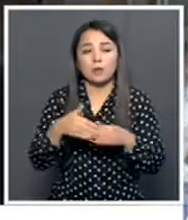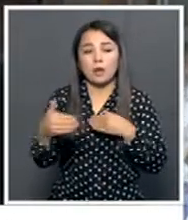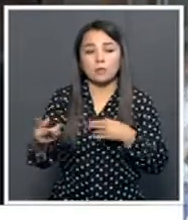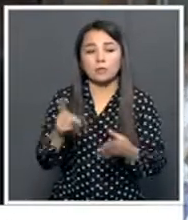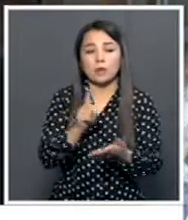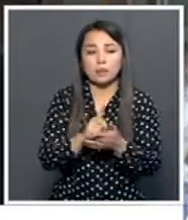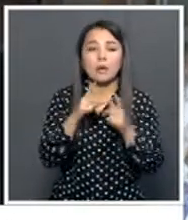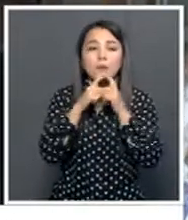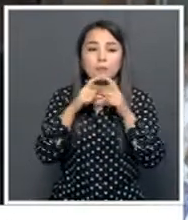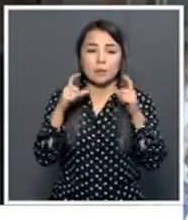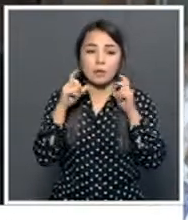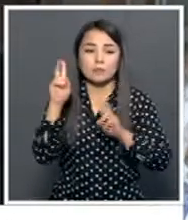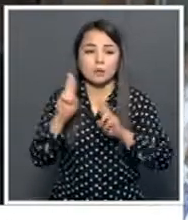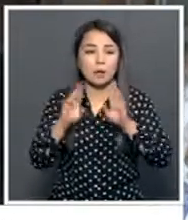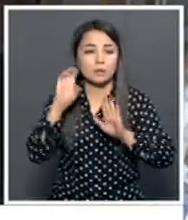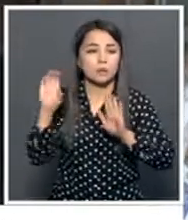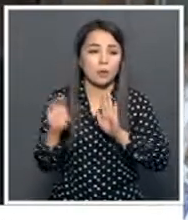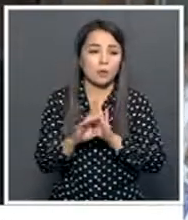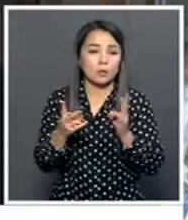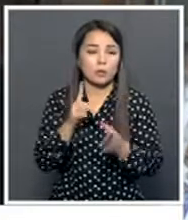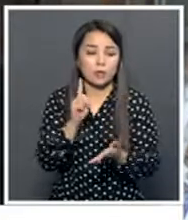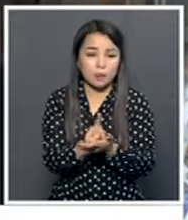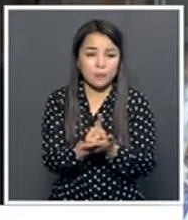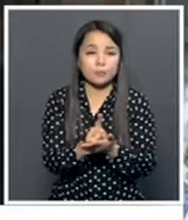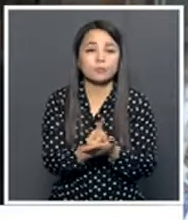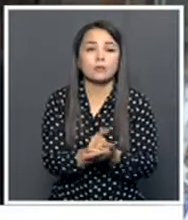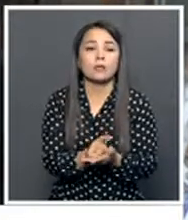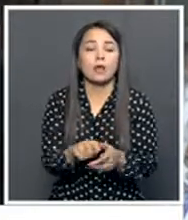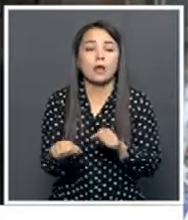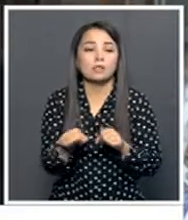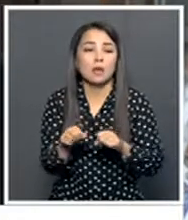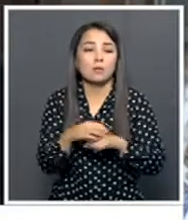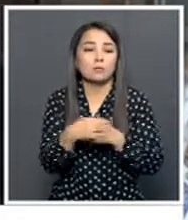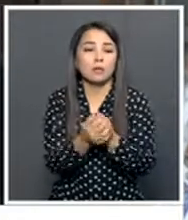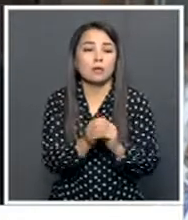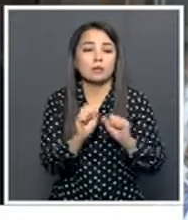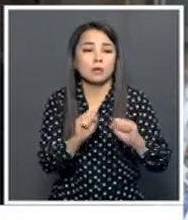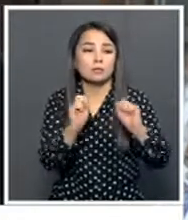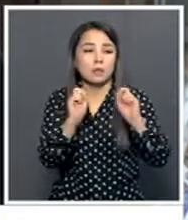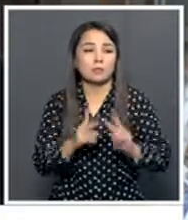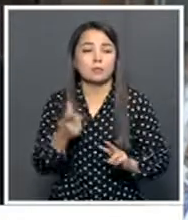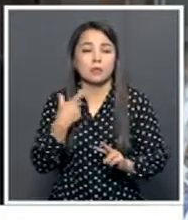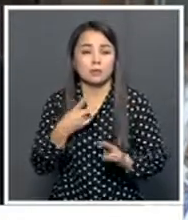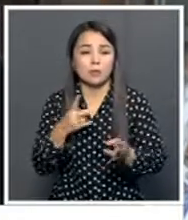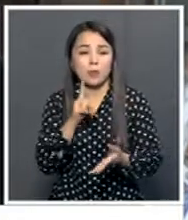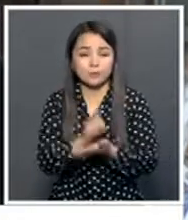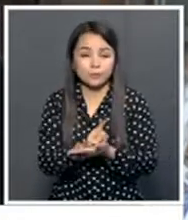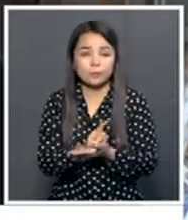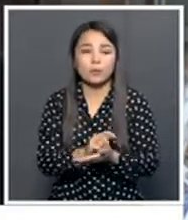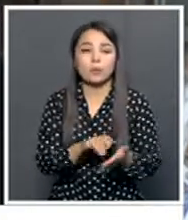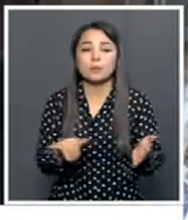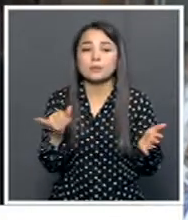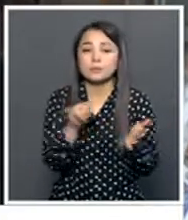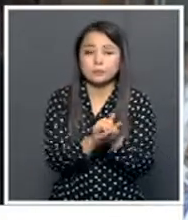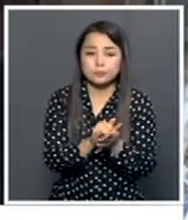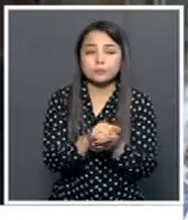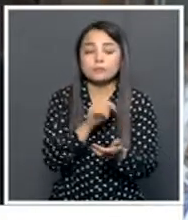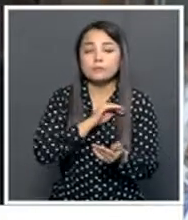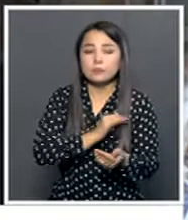тәртібі. Одан кейінгі санитайзерлардың болуы. Жеке тұлғалар мен